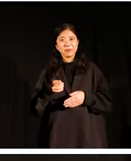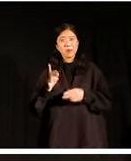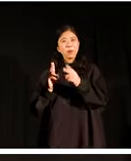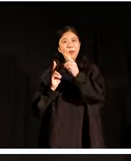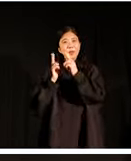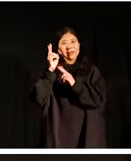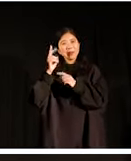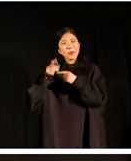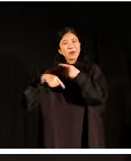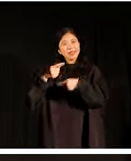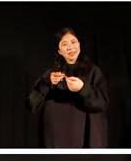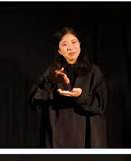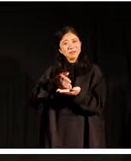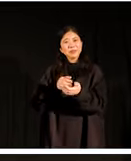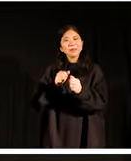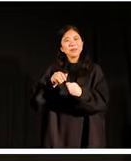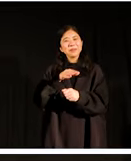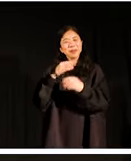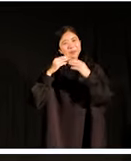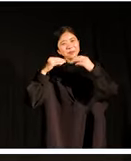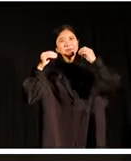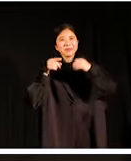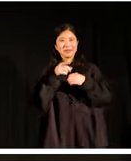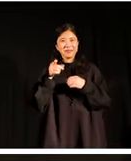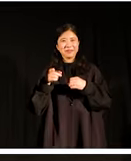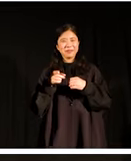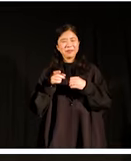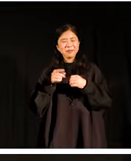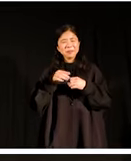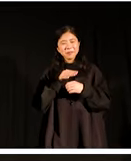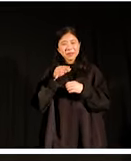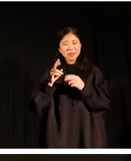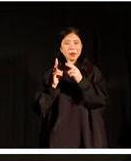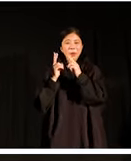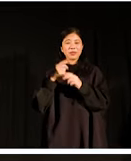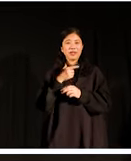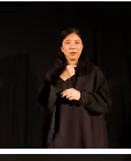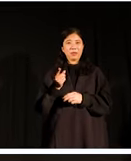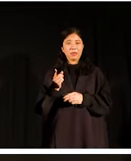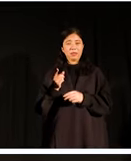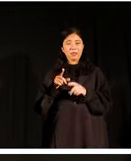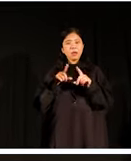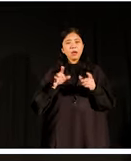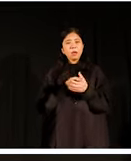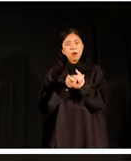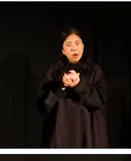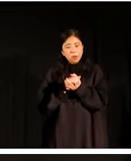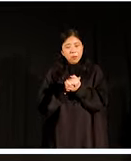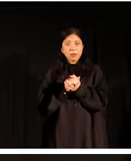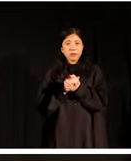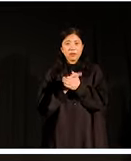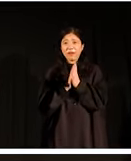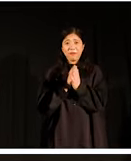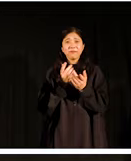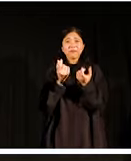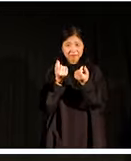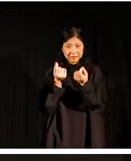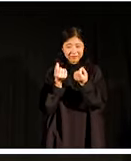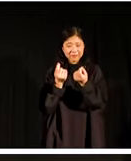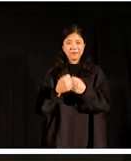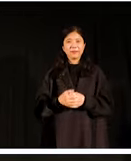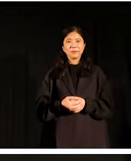微笑むしやっぱりあ沖縄みんな好きだしねそして平和だ誰だってねあの好きなんですよね